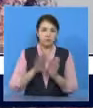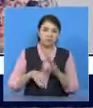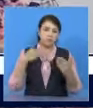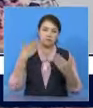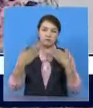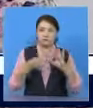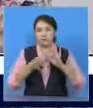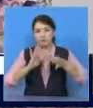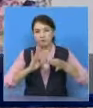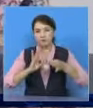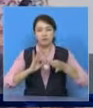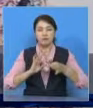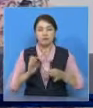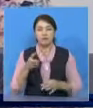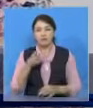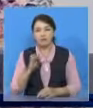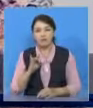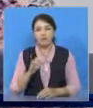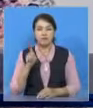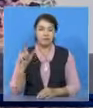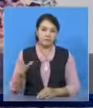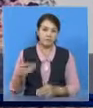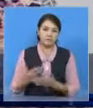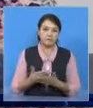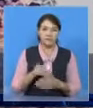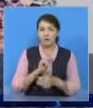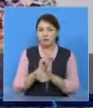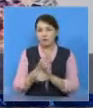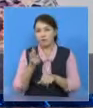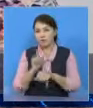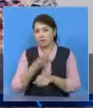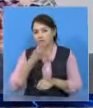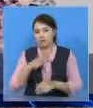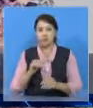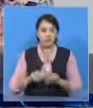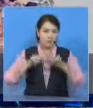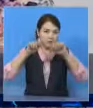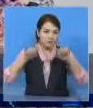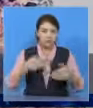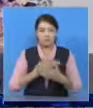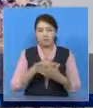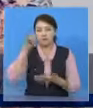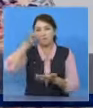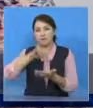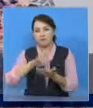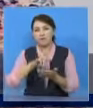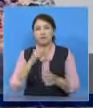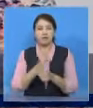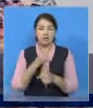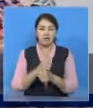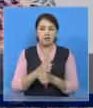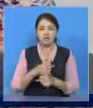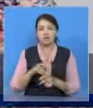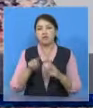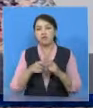испытывают сложность в коммуникации с окружающими людьми. На курсе они очень хорошо раскрываются, активно включаются в процесс, осваивают